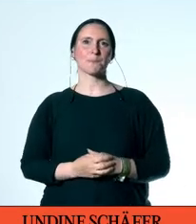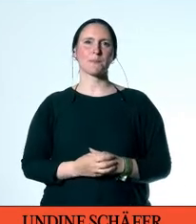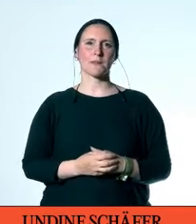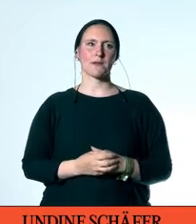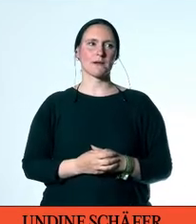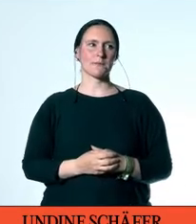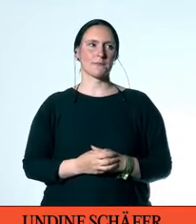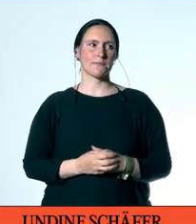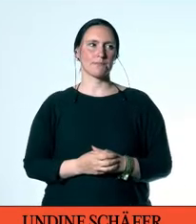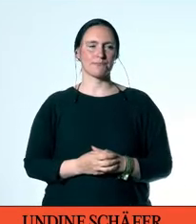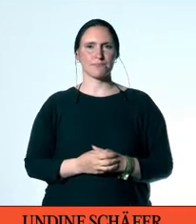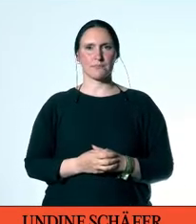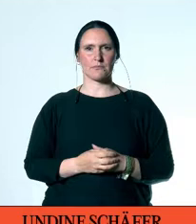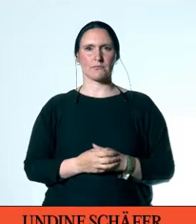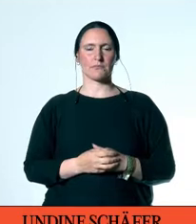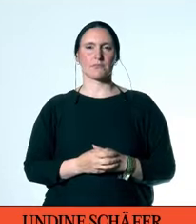Kamala,